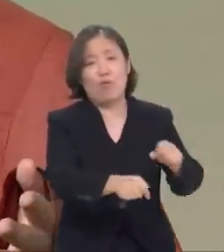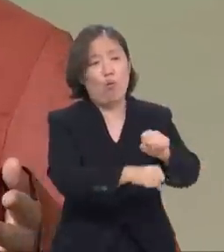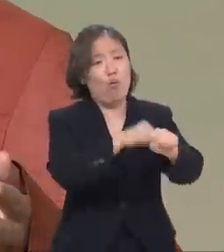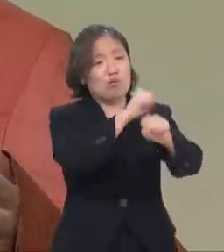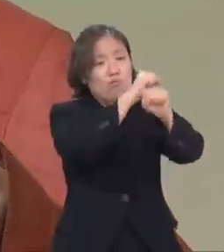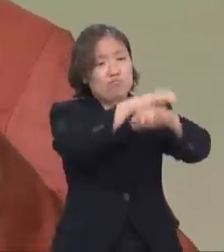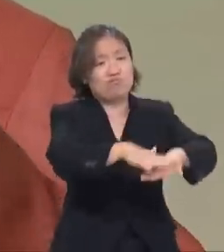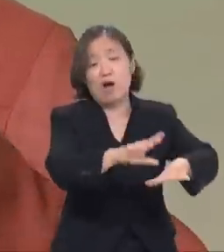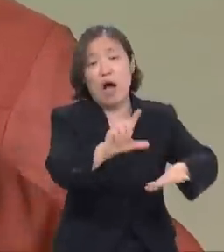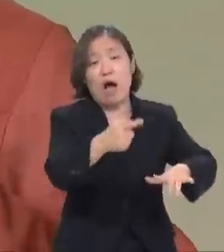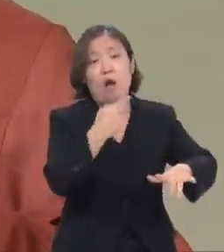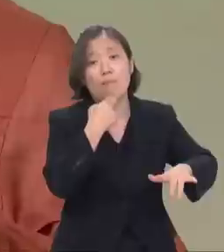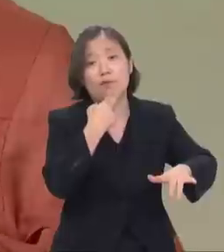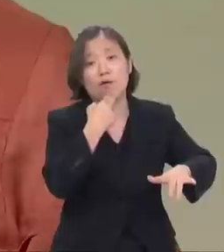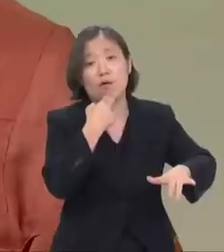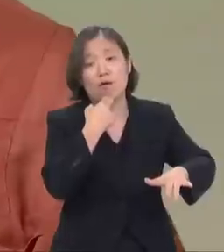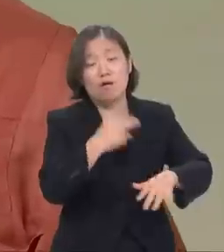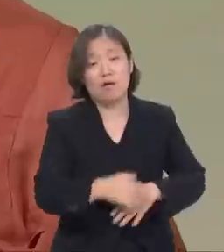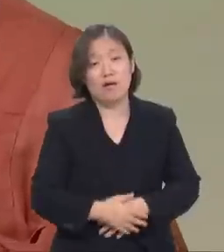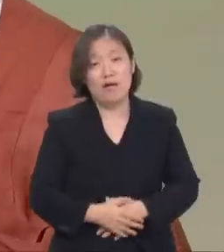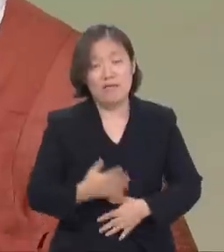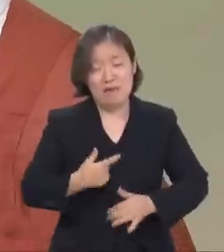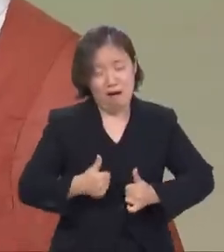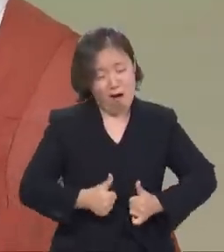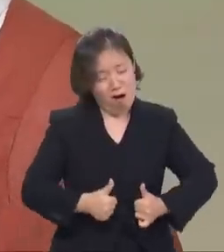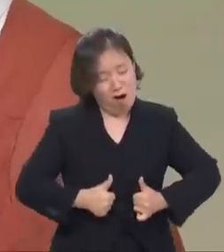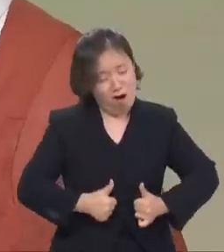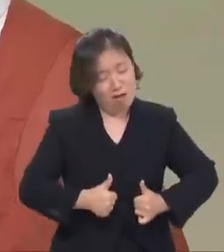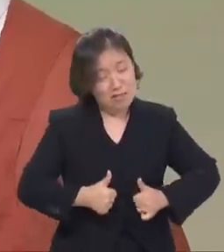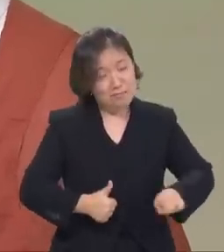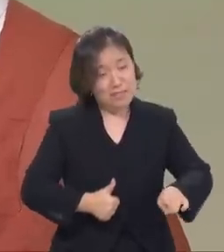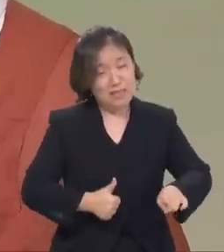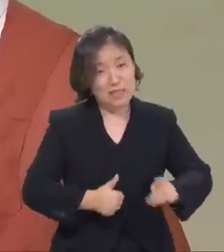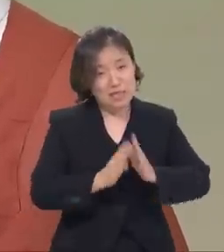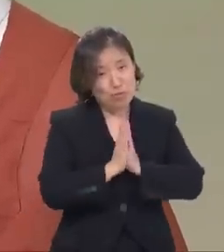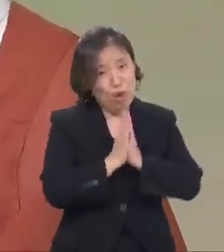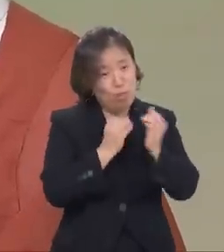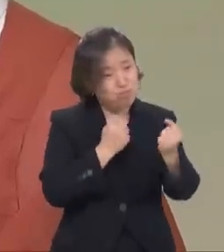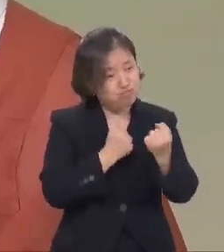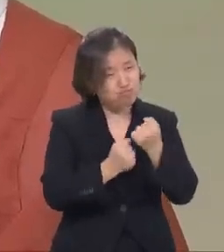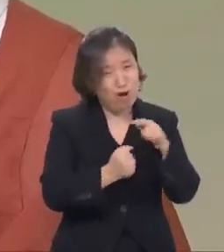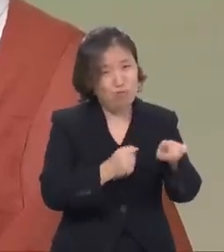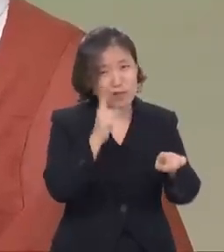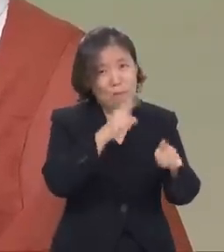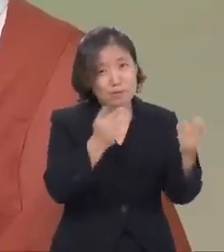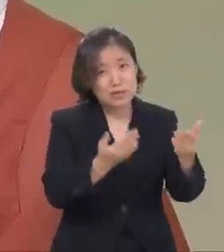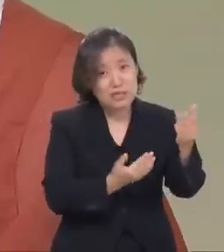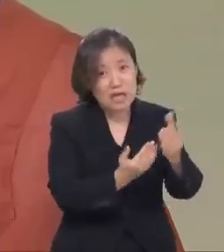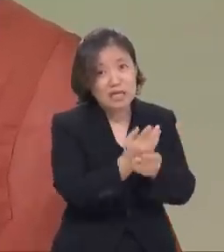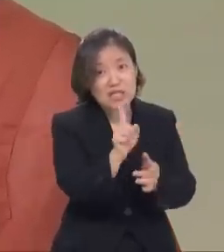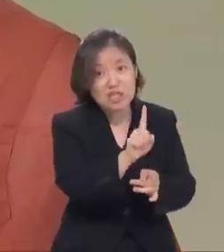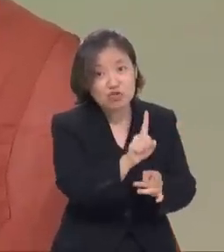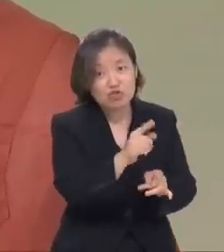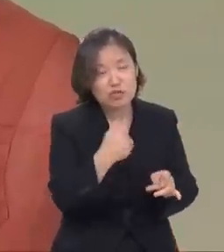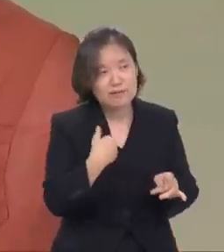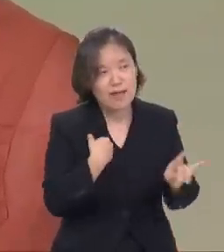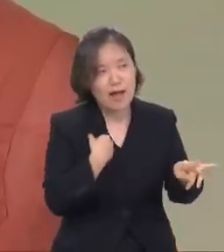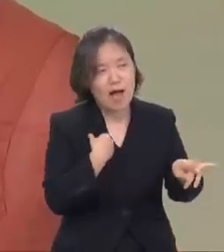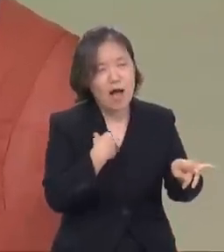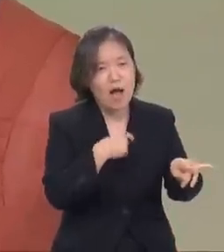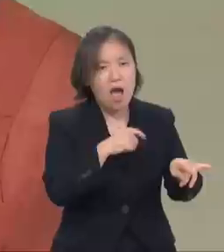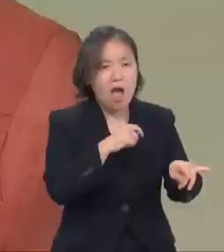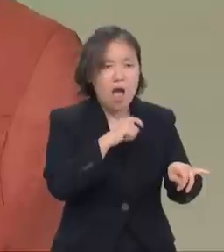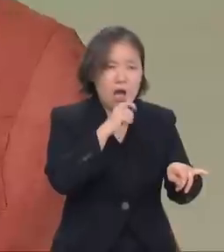오히려 열심히 기도했는데도 나쁜 일이 생기는 것은 크게 받을 걸 작게 받고